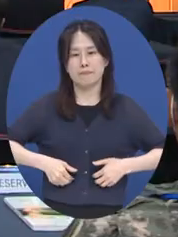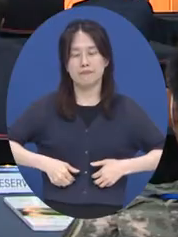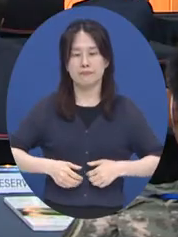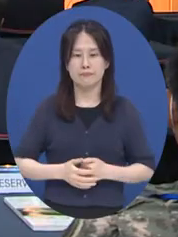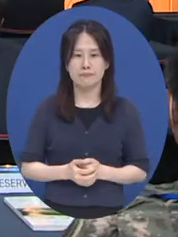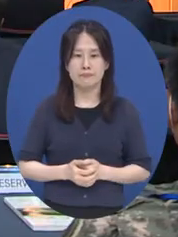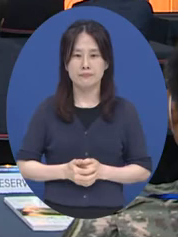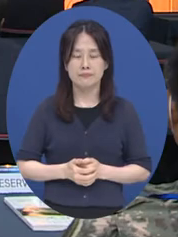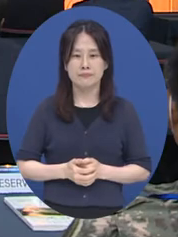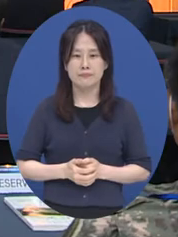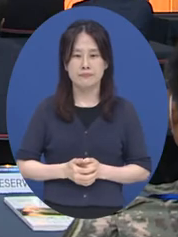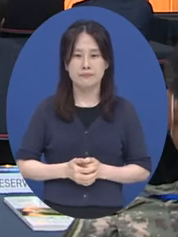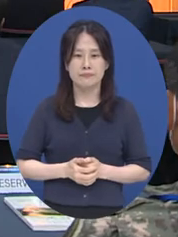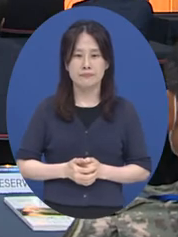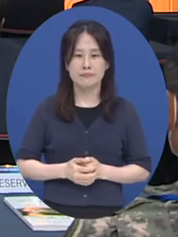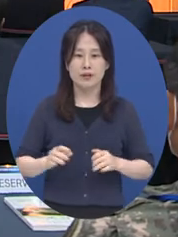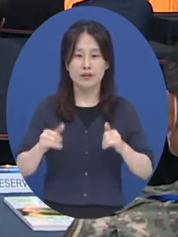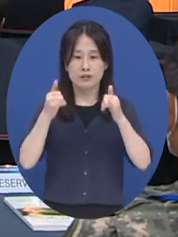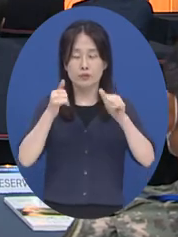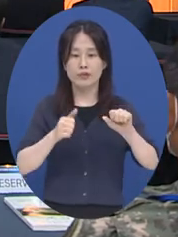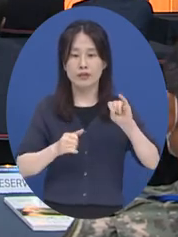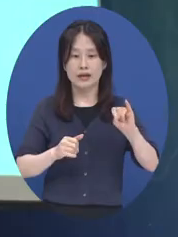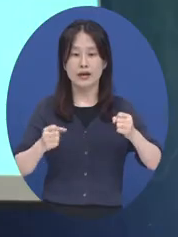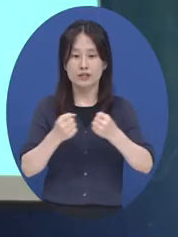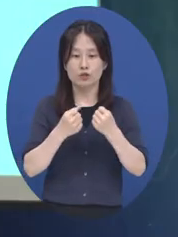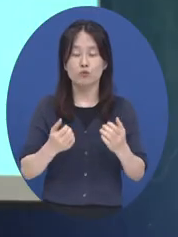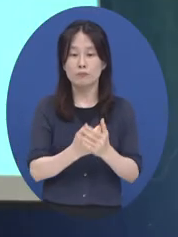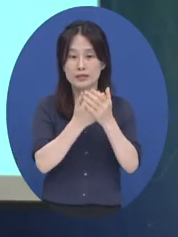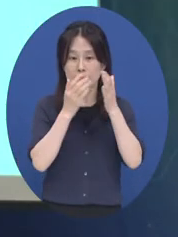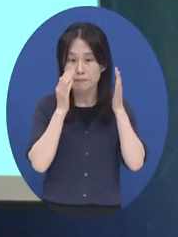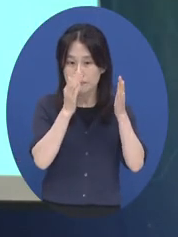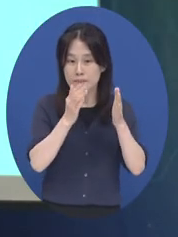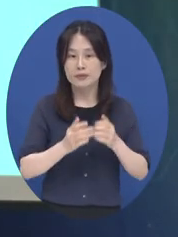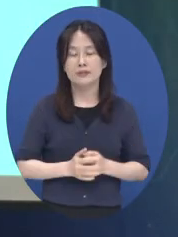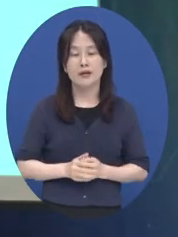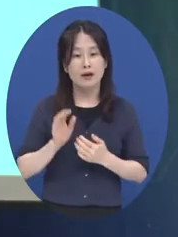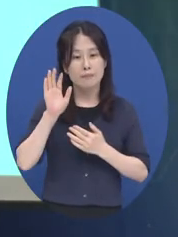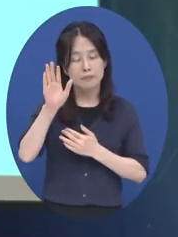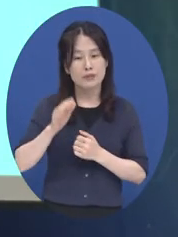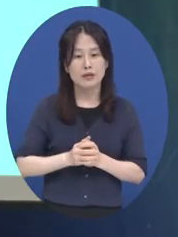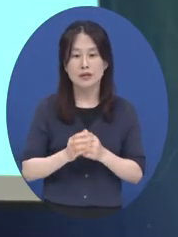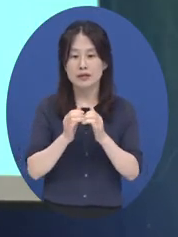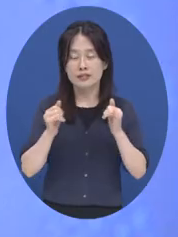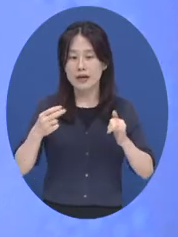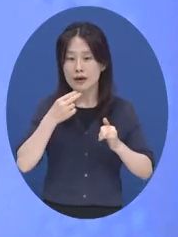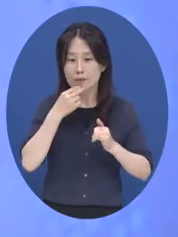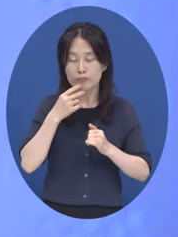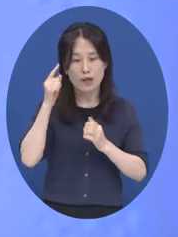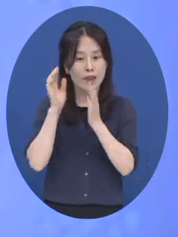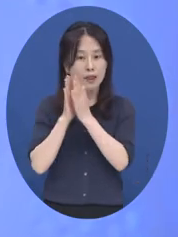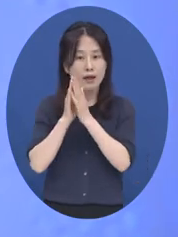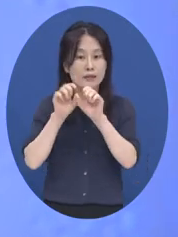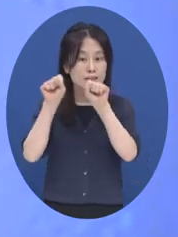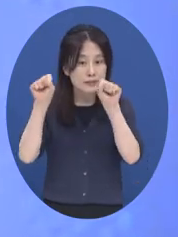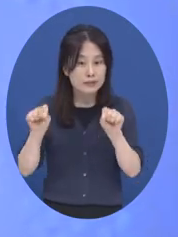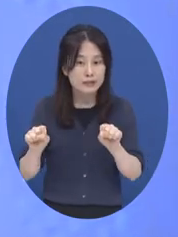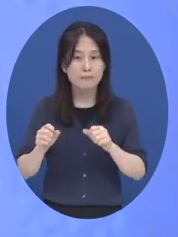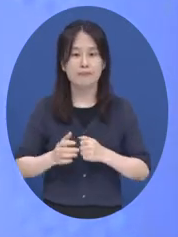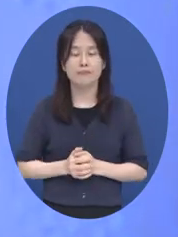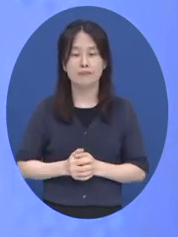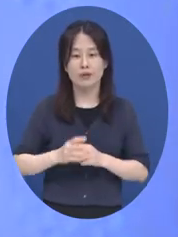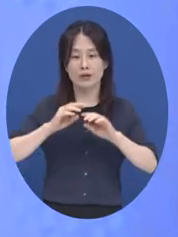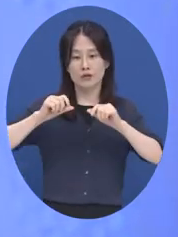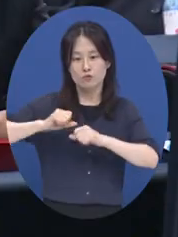거죠. 이 밖에도 드론봇 전투체계의 발전 방향과 미래의 유무인 협업을 위한 자율 시스템,